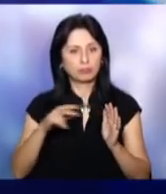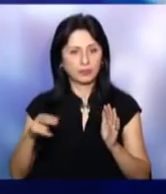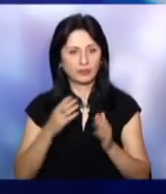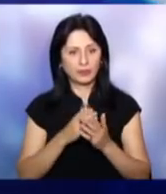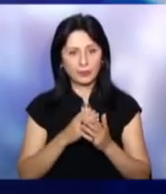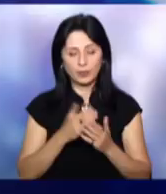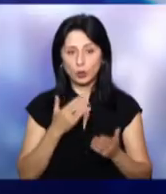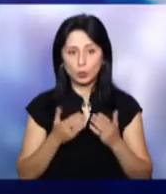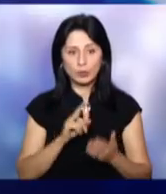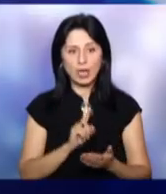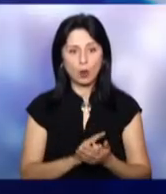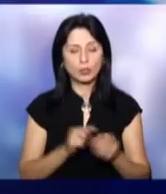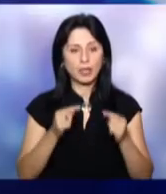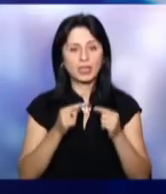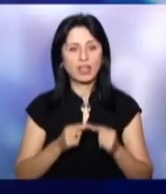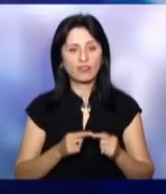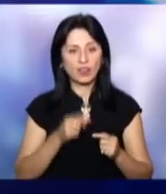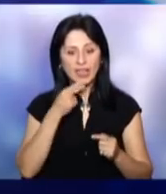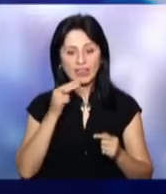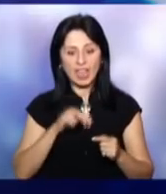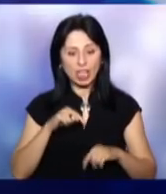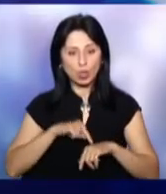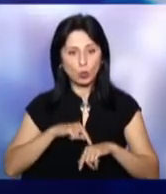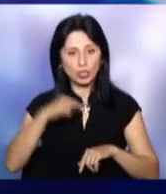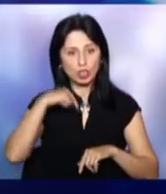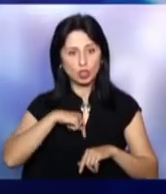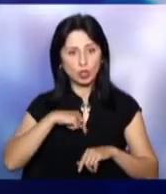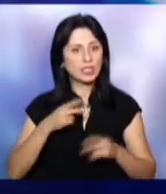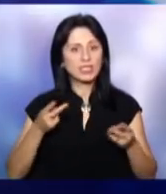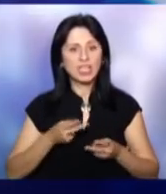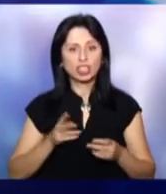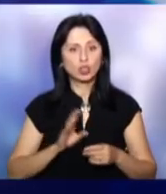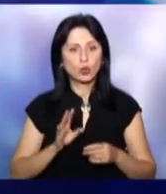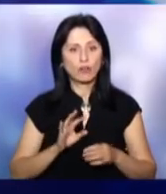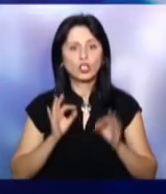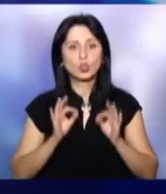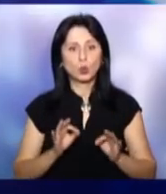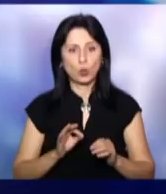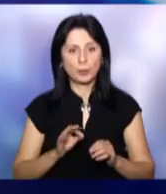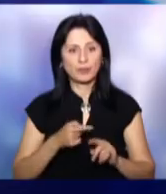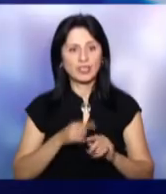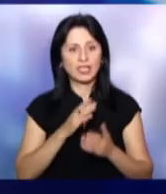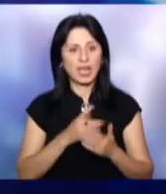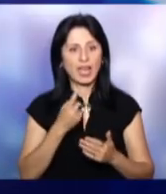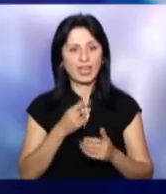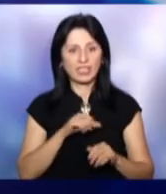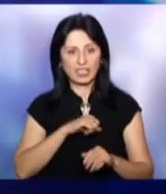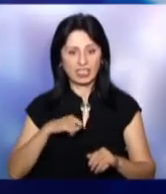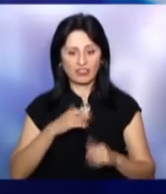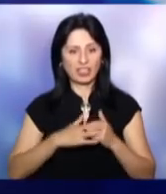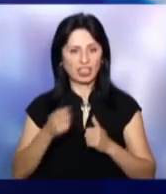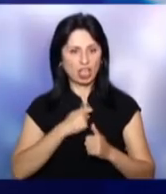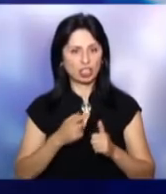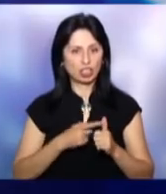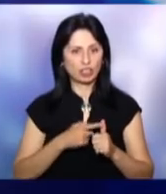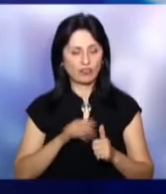წააგავს. Თუმცა აუცილებელია დავაზუსტოთ, რომ დანაშაულის განცდა სულაც არ არის საჭირო, ის იყოს ობიექტური. ეს არის ერთგვარი თვით